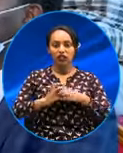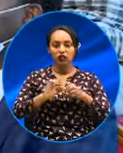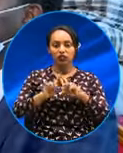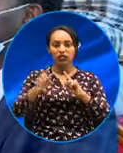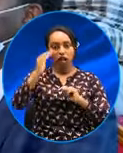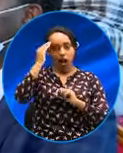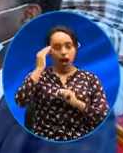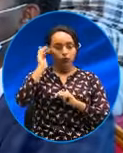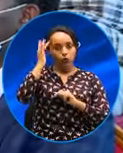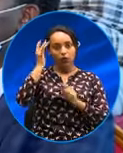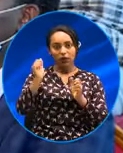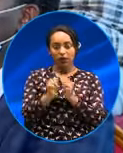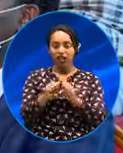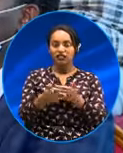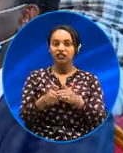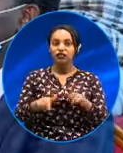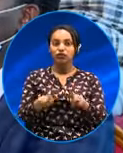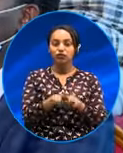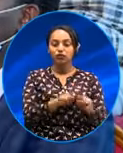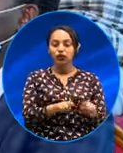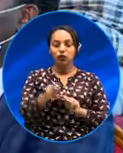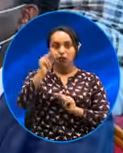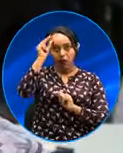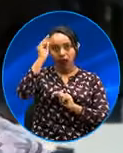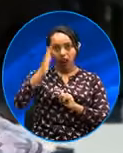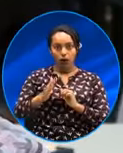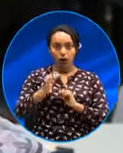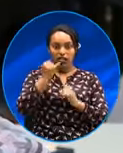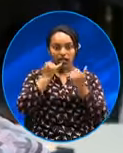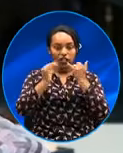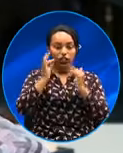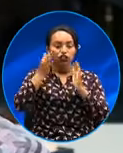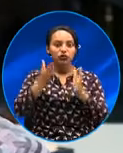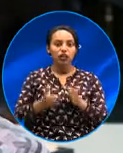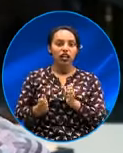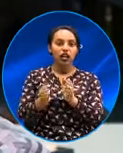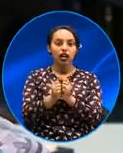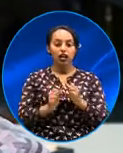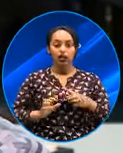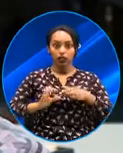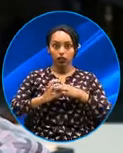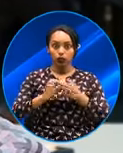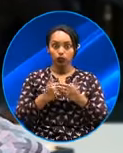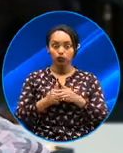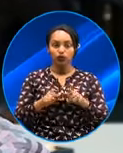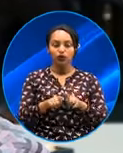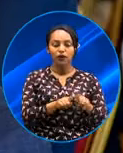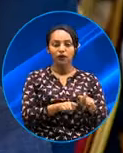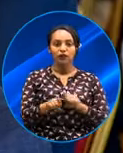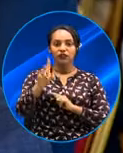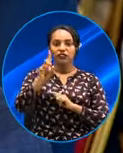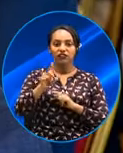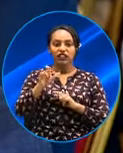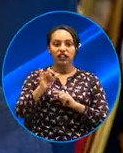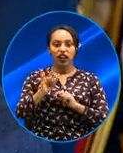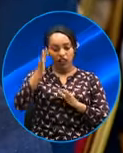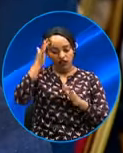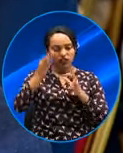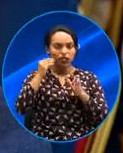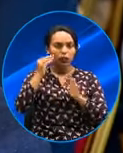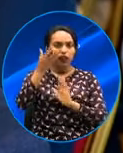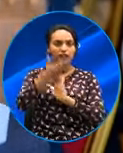በተለይ ከአምሮ ህመም ጋር እንዲሁም ደግሞ ከባህላዊ እርቅና ሽምግልና ጋር የተያዙ እንዲሁም የፌዴራል ፍርድ